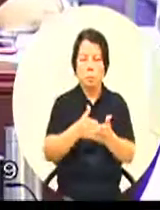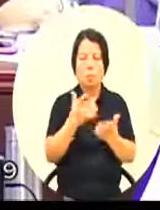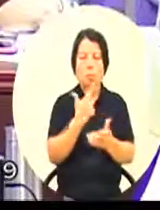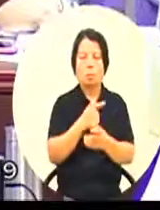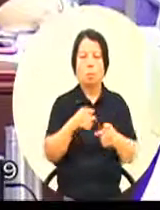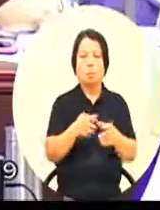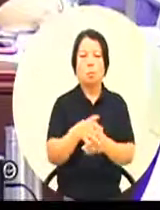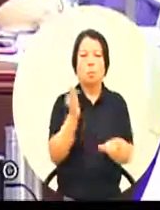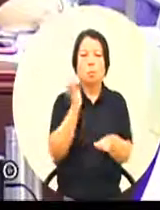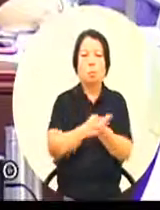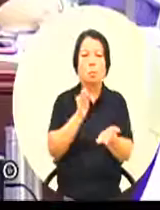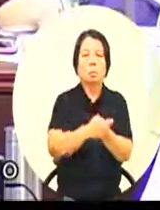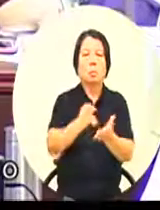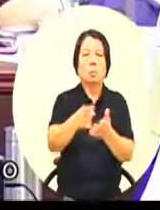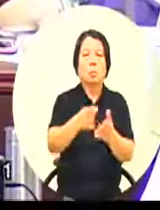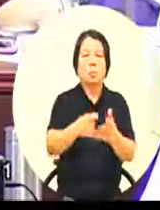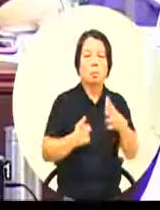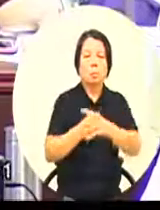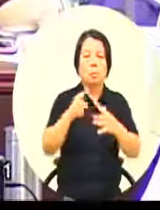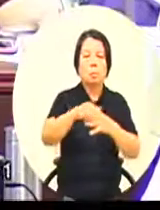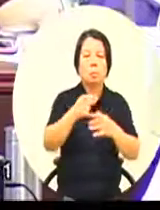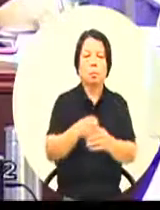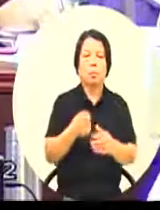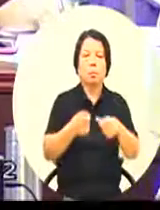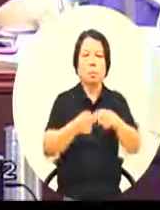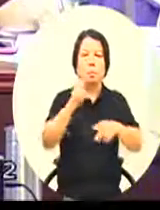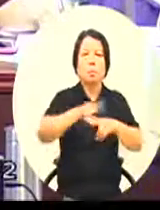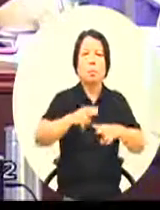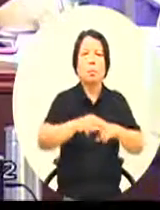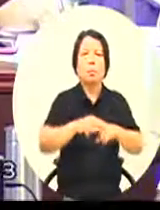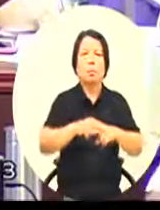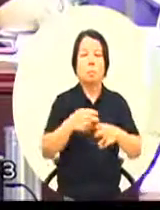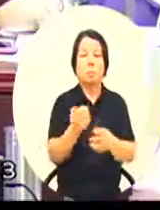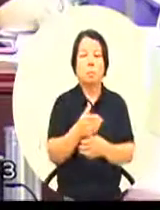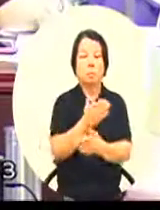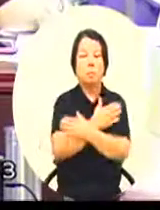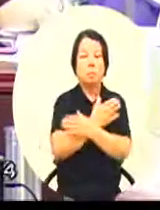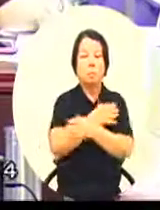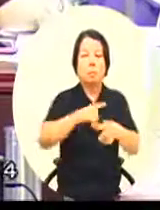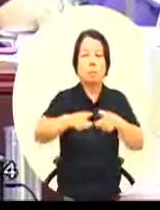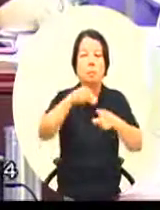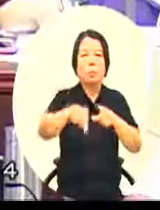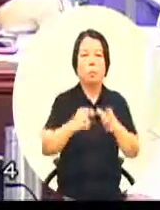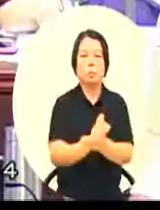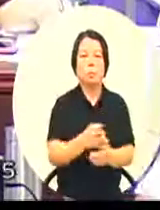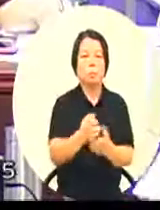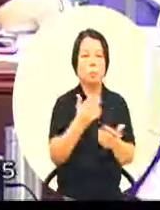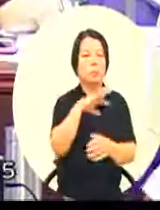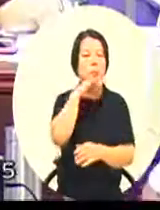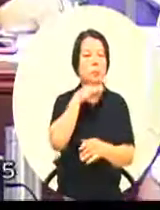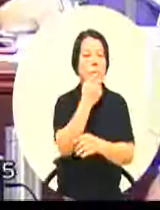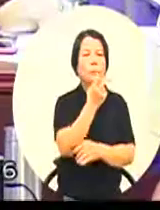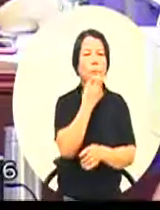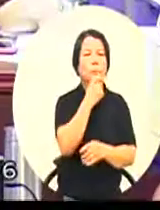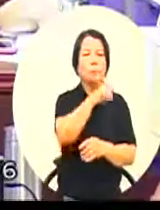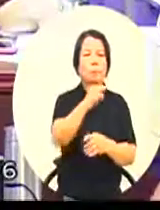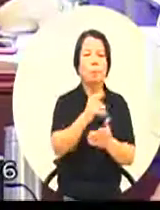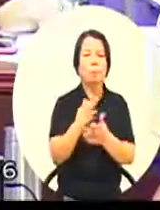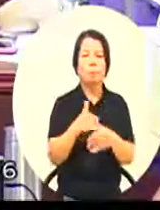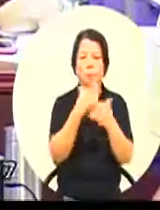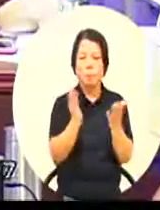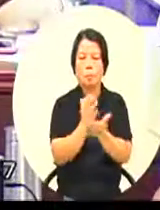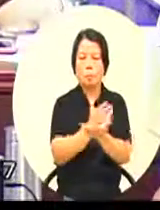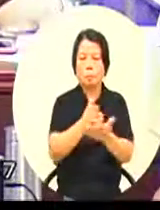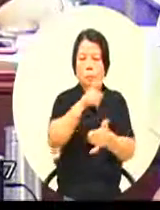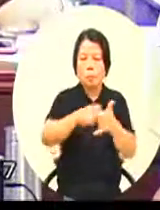价普及优质的公共化托育系统。那这个案子呢，正在等待中央政府做一个整体的一个方案